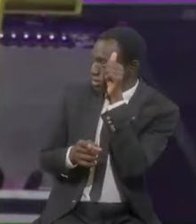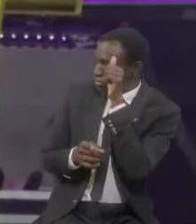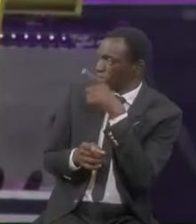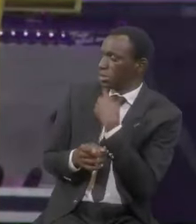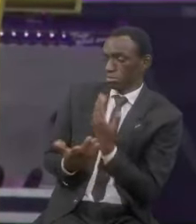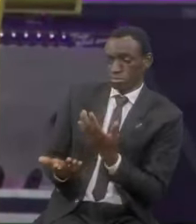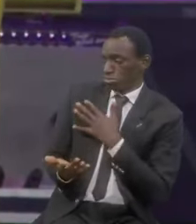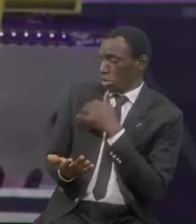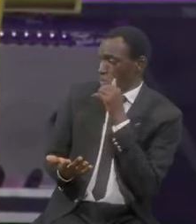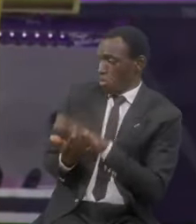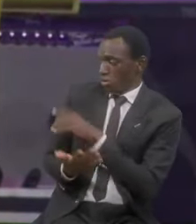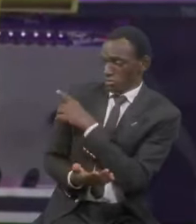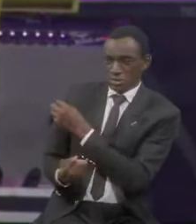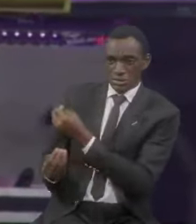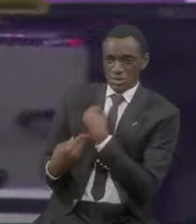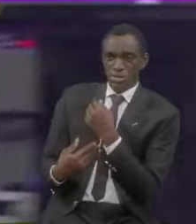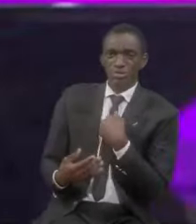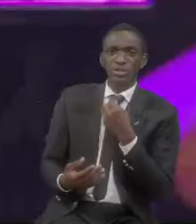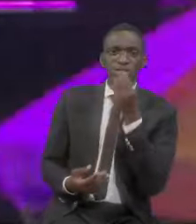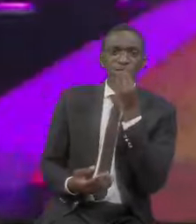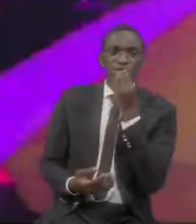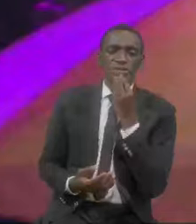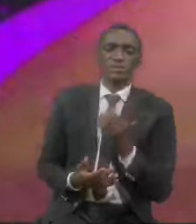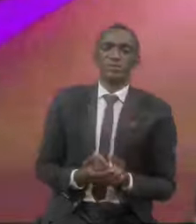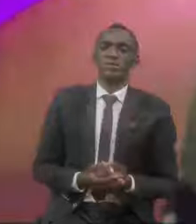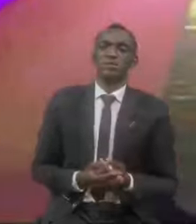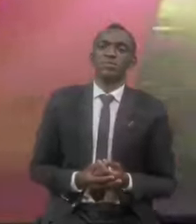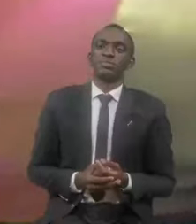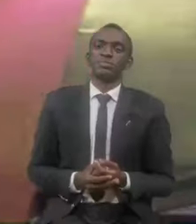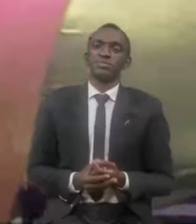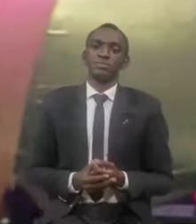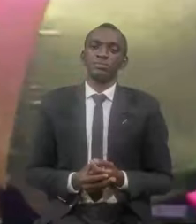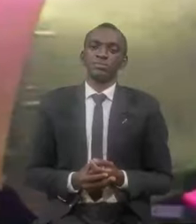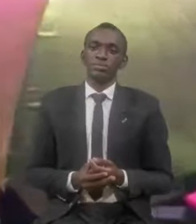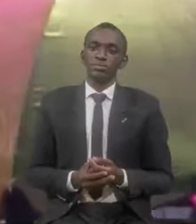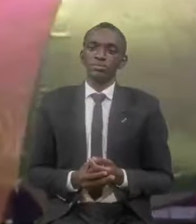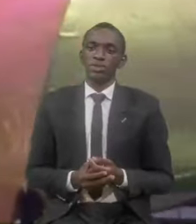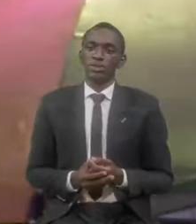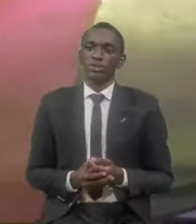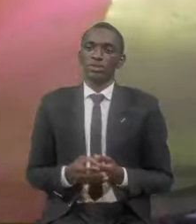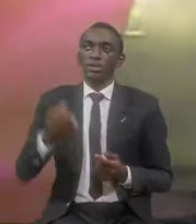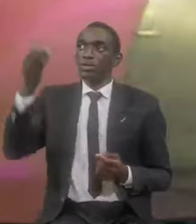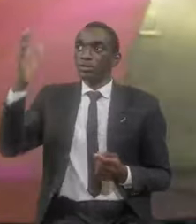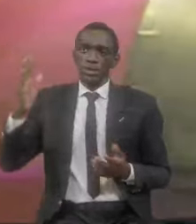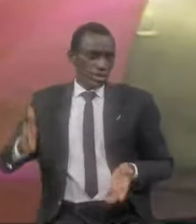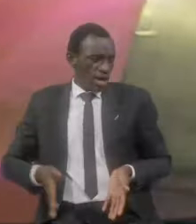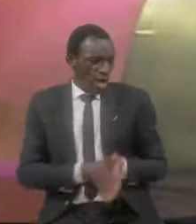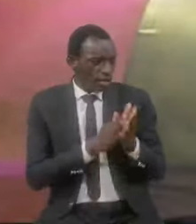La femme que tu m'as donnée me l'a donnée et j'en ai mangé. Ève,